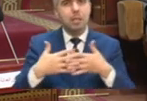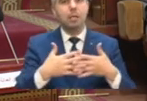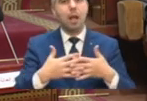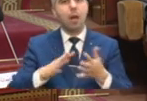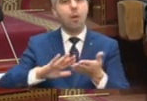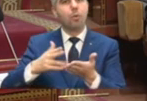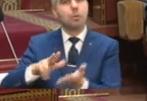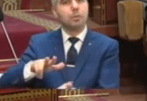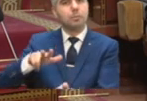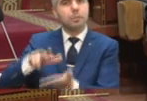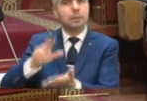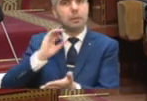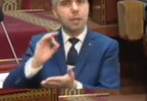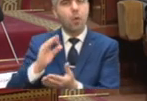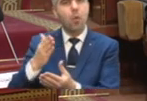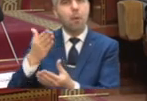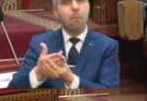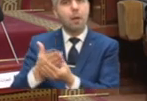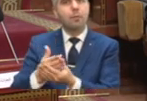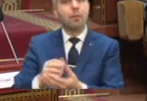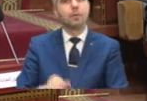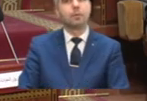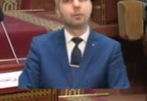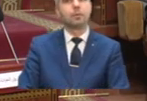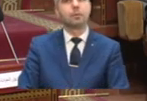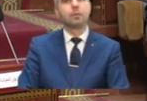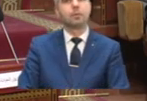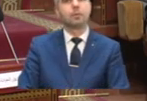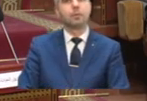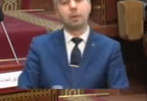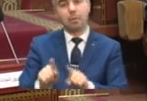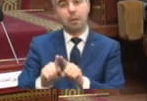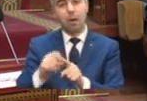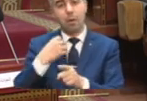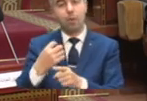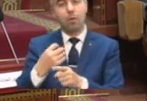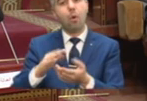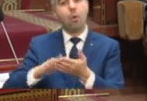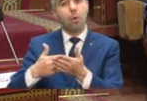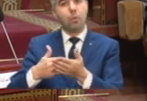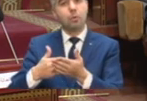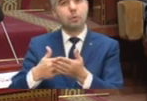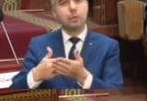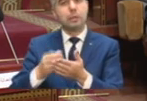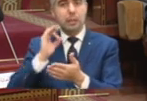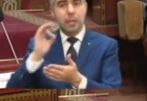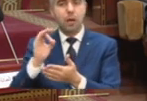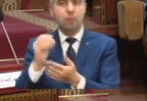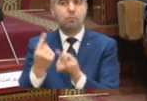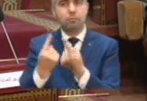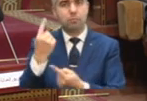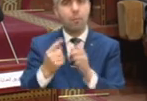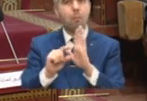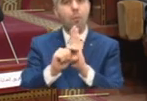والاعتراف الأمريكي، راه في الأخر ديالو ربطها بالاستثمار داخل المنطقة. وموضوع